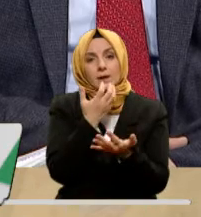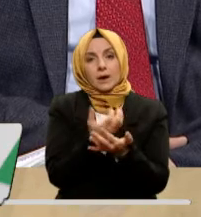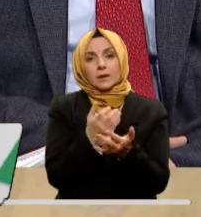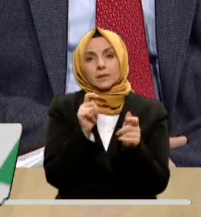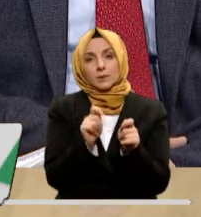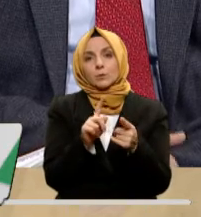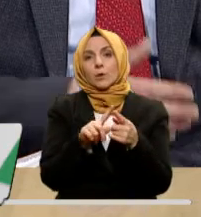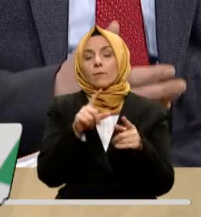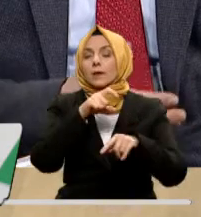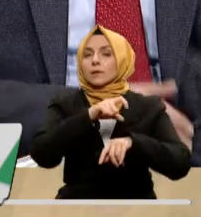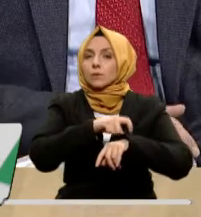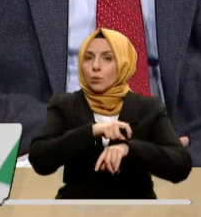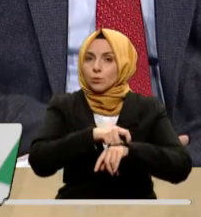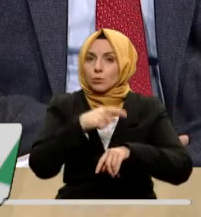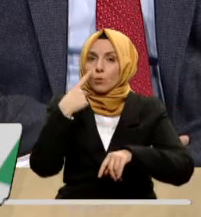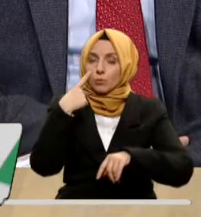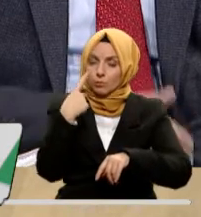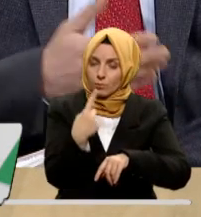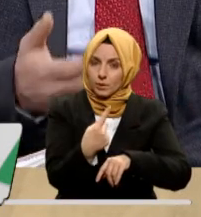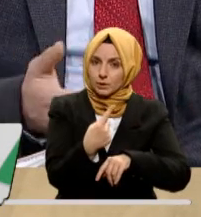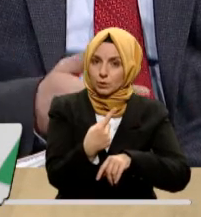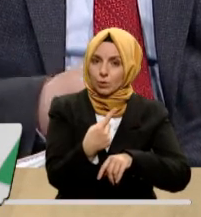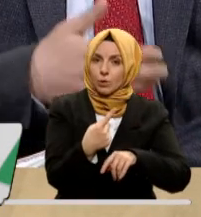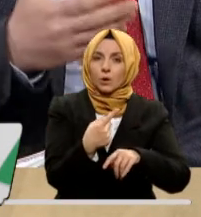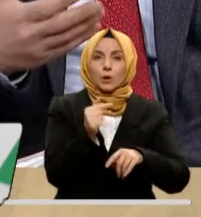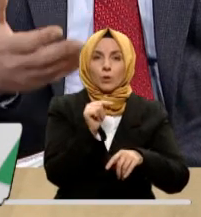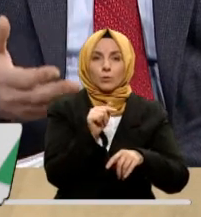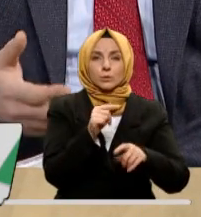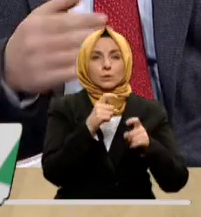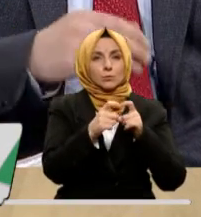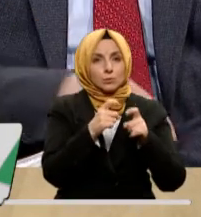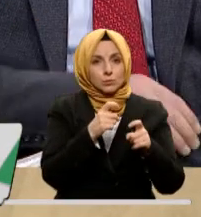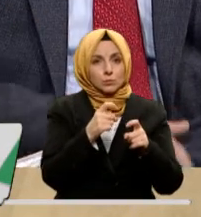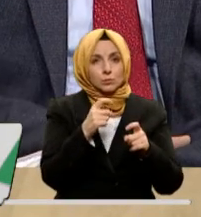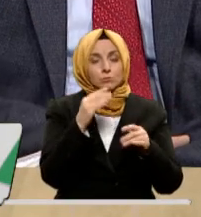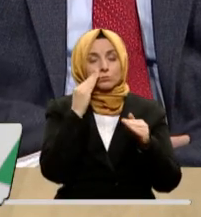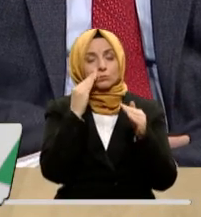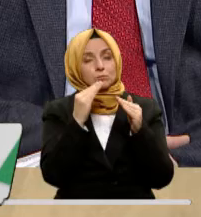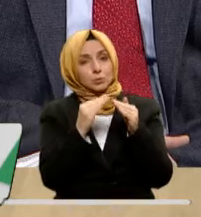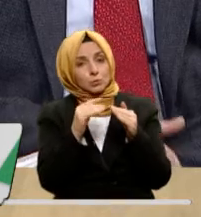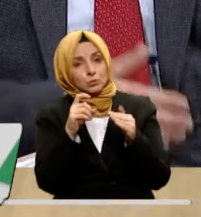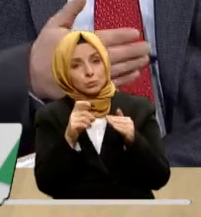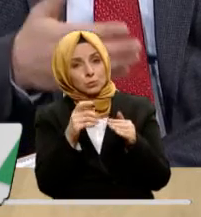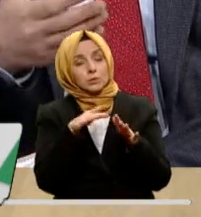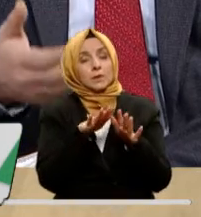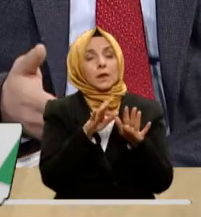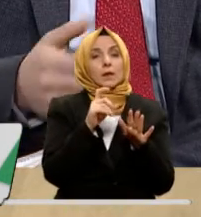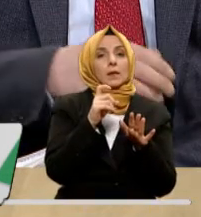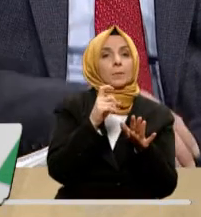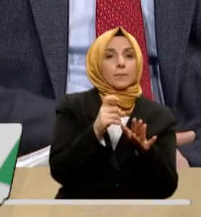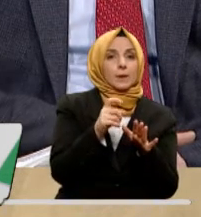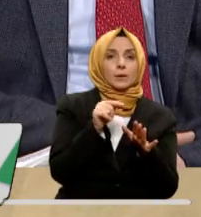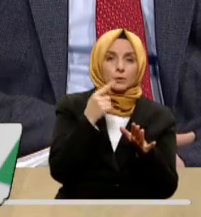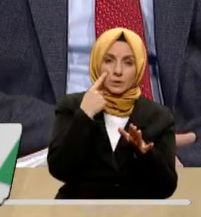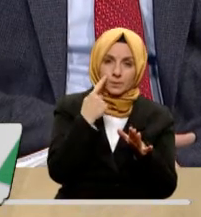bir doktor Hekim tarafından sorgulanır ve temel bir muayeneden geçirilir Böylelikle hem